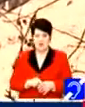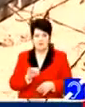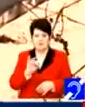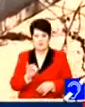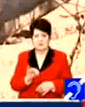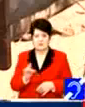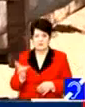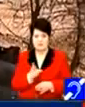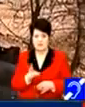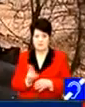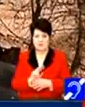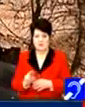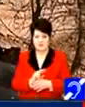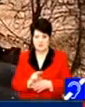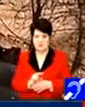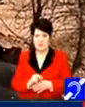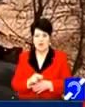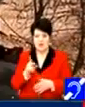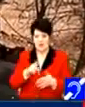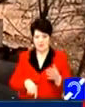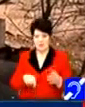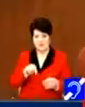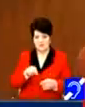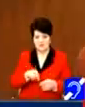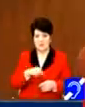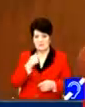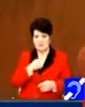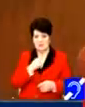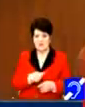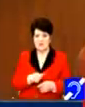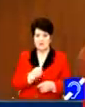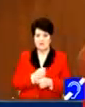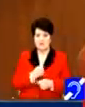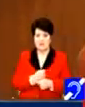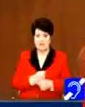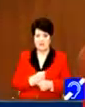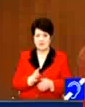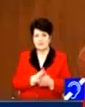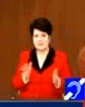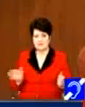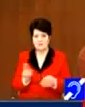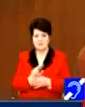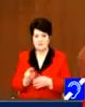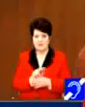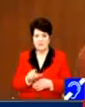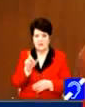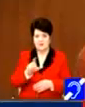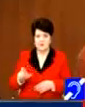ил трябва скорее реабилитате, деши, кред, кан, acest an vom merge pe reparații curente, pe rosturi, delatare și securizare